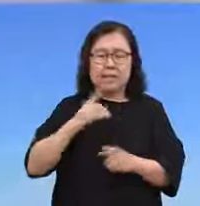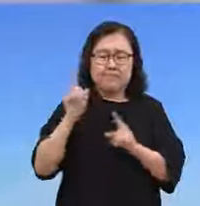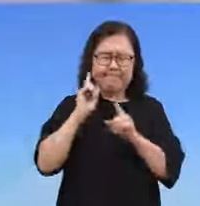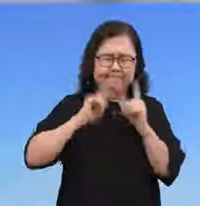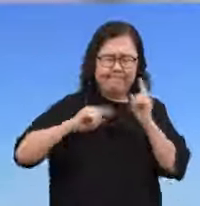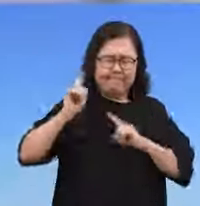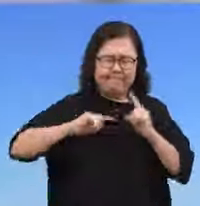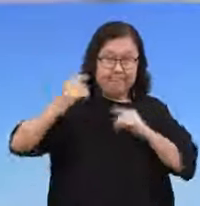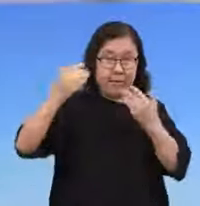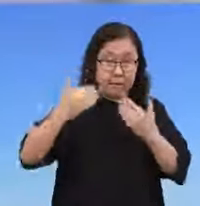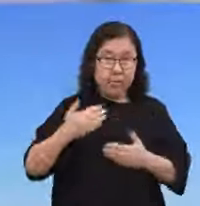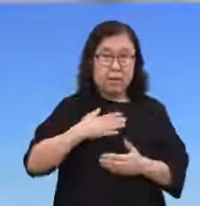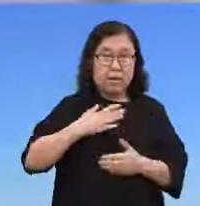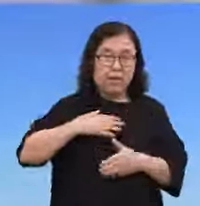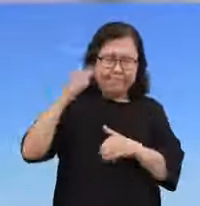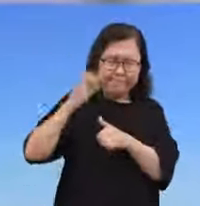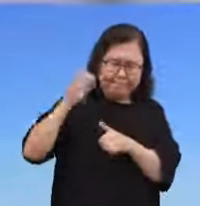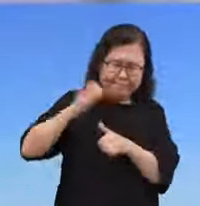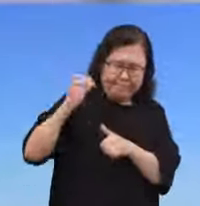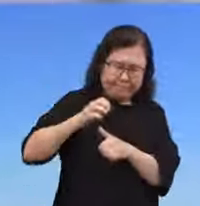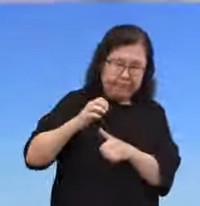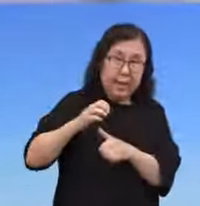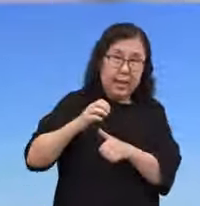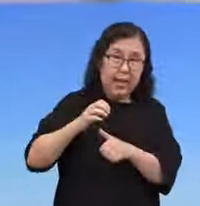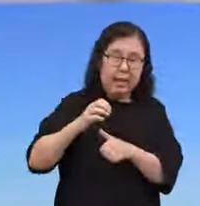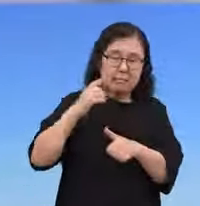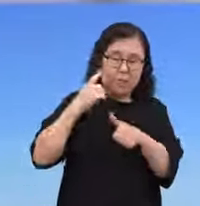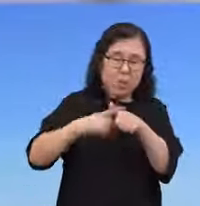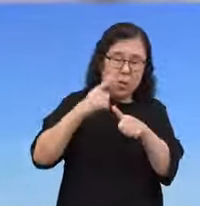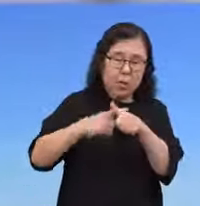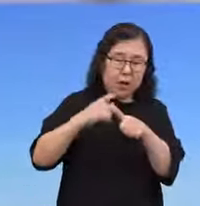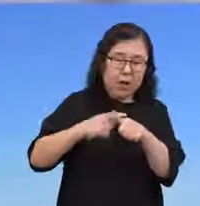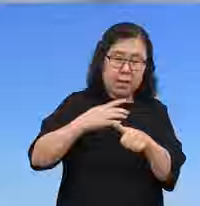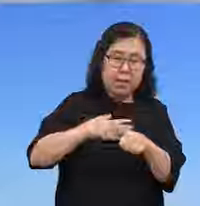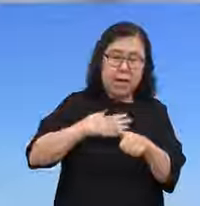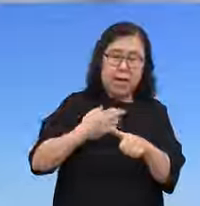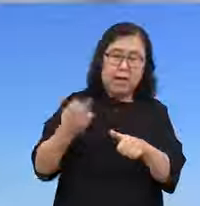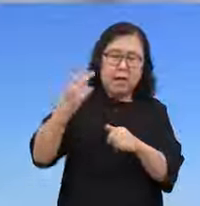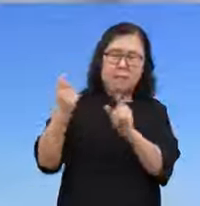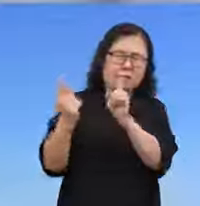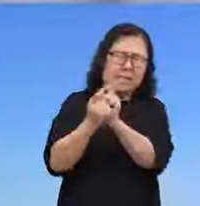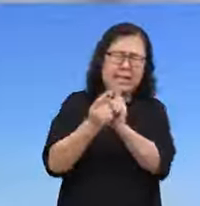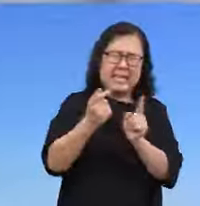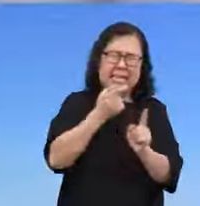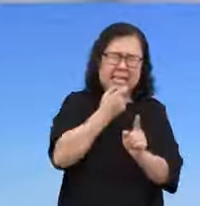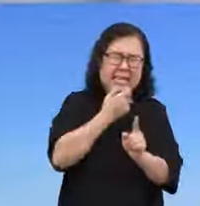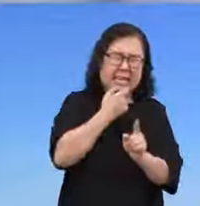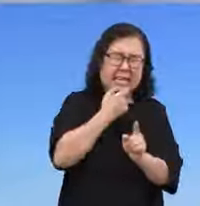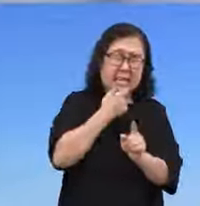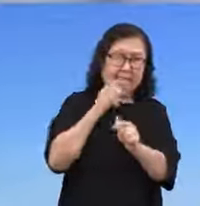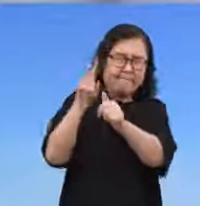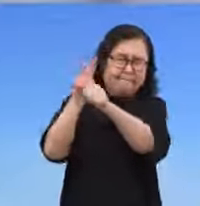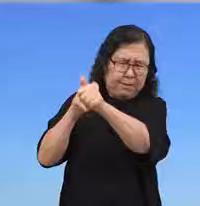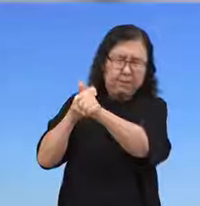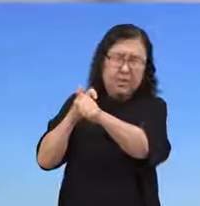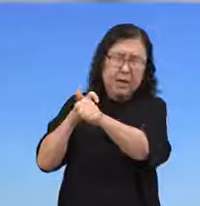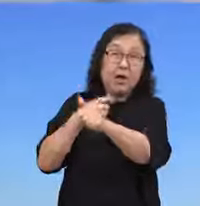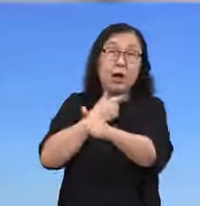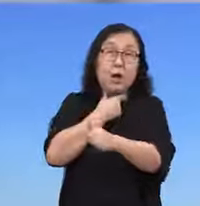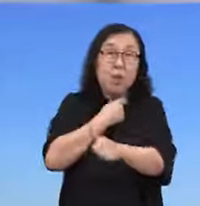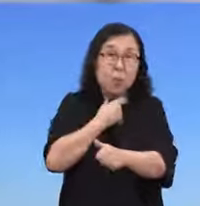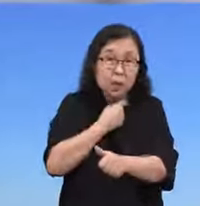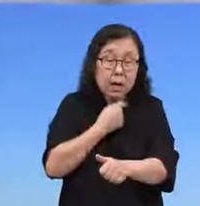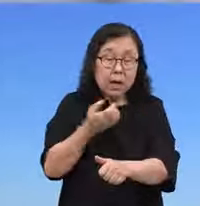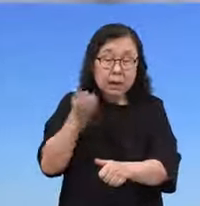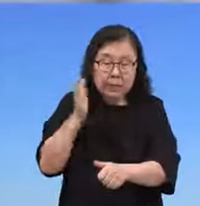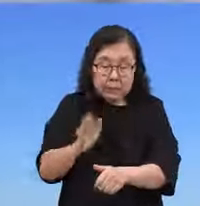내게 아픔을 주고 아무리 우리 형이 나를 모독해서 내가 다시는 우리 형 같은 사람 상종하지 말아야 되겠다 본능이 꿈틀거린다